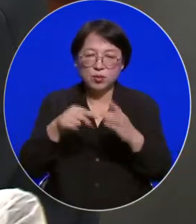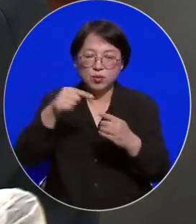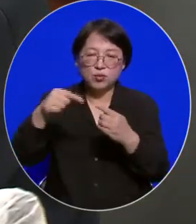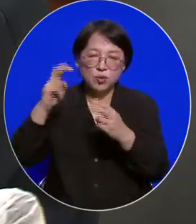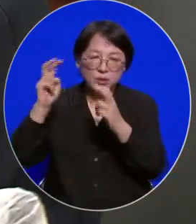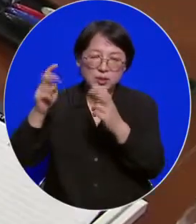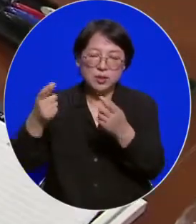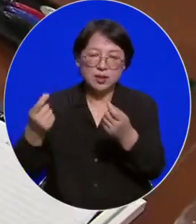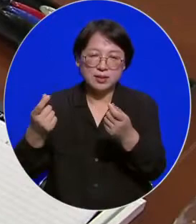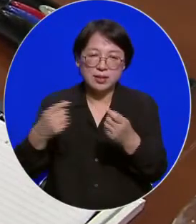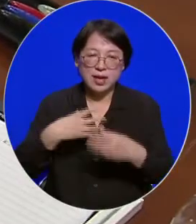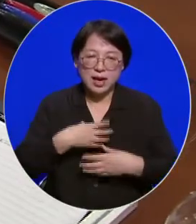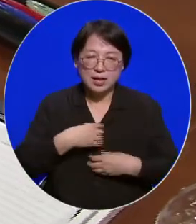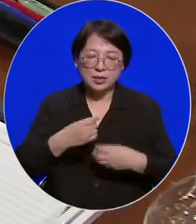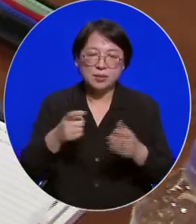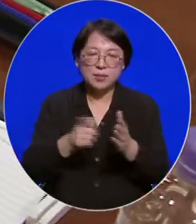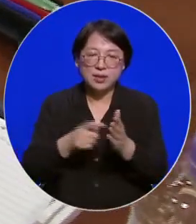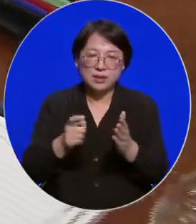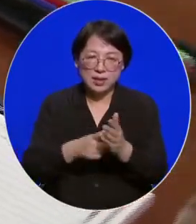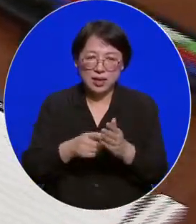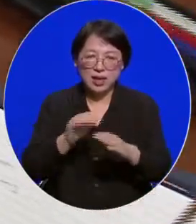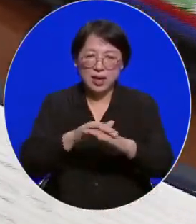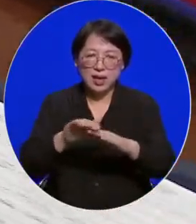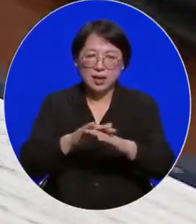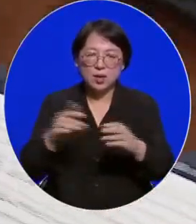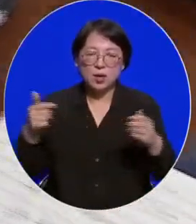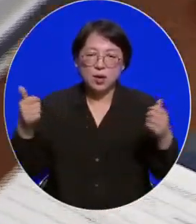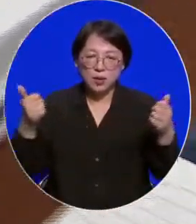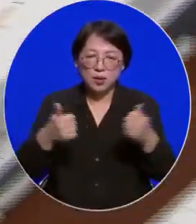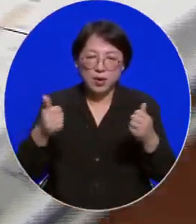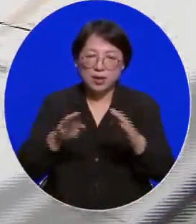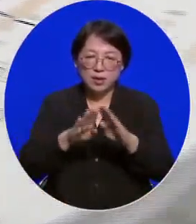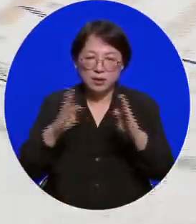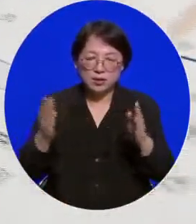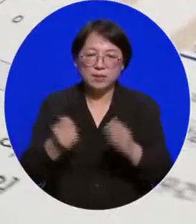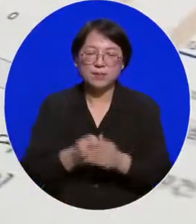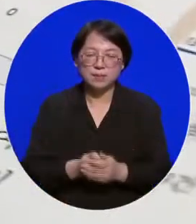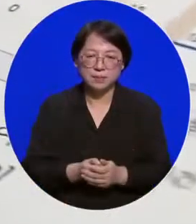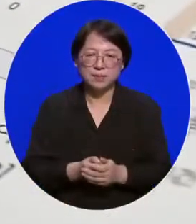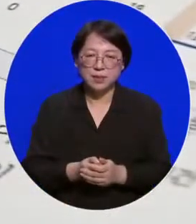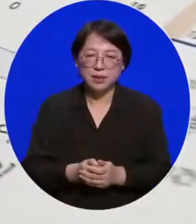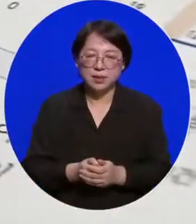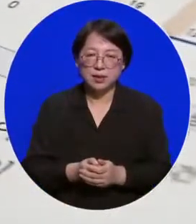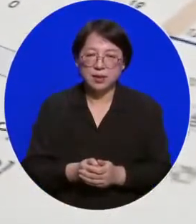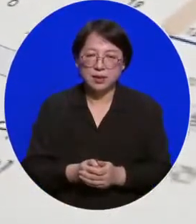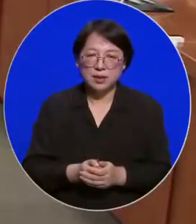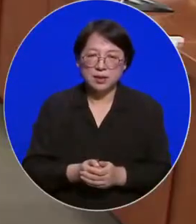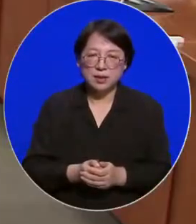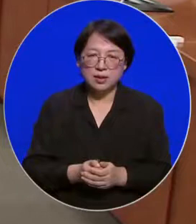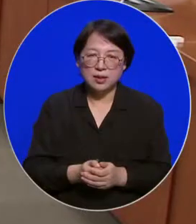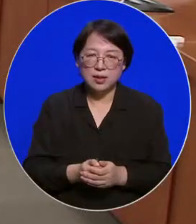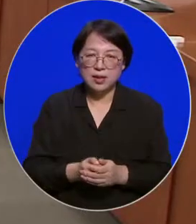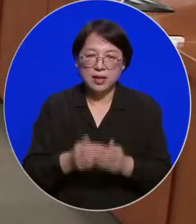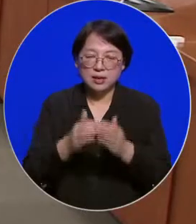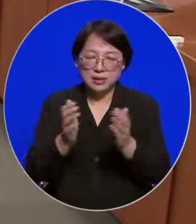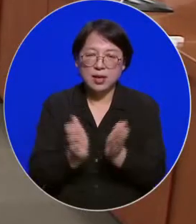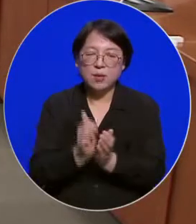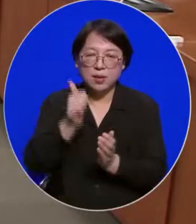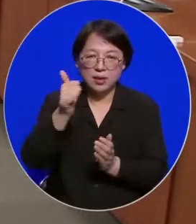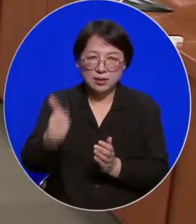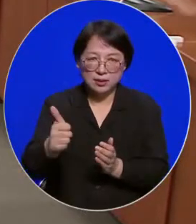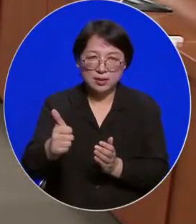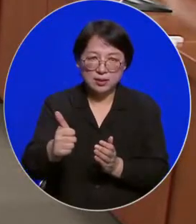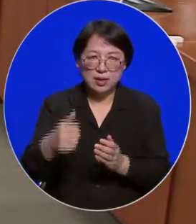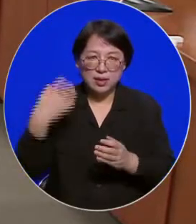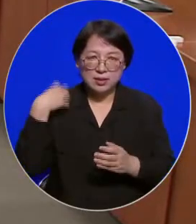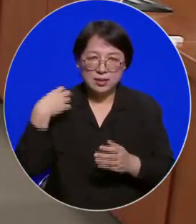함께 철도 안전 비상대책 회의를 열었습니다. 원희룡 국토교통부 장관은 이 자리에서 책임을 회피하는 태도 대신